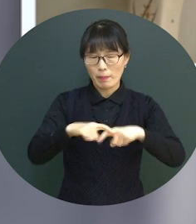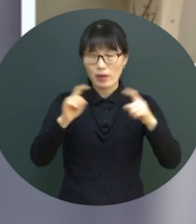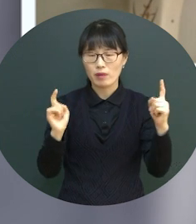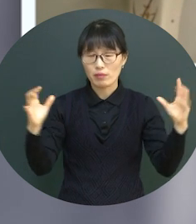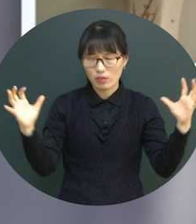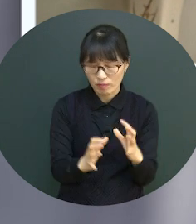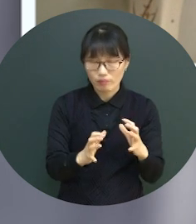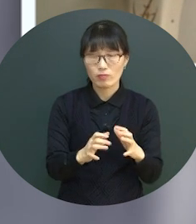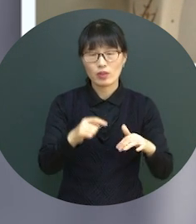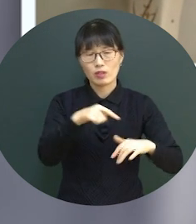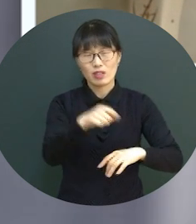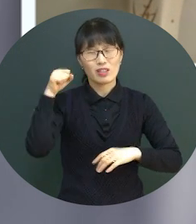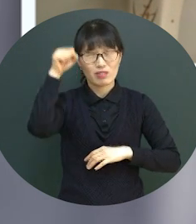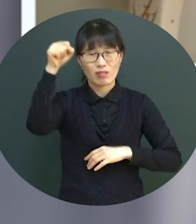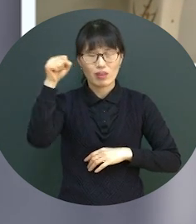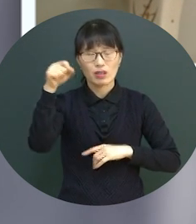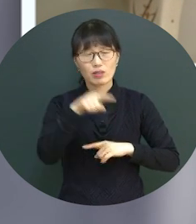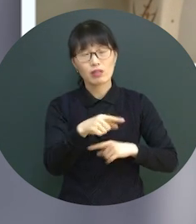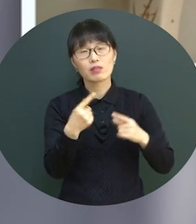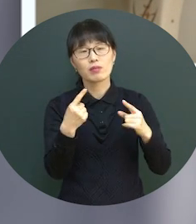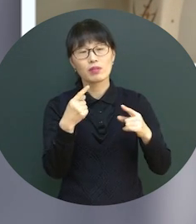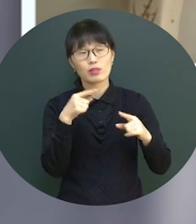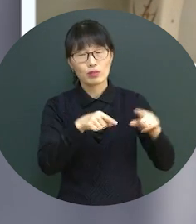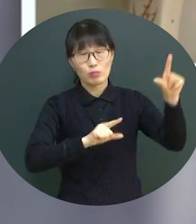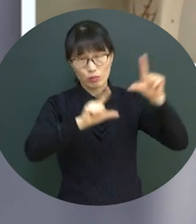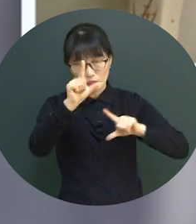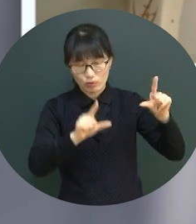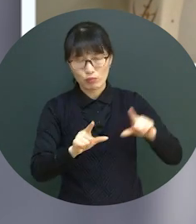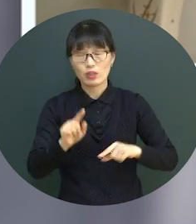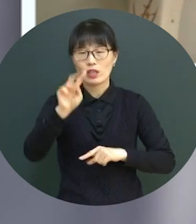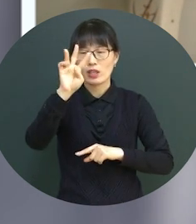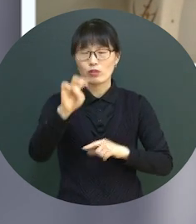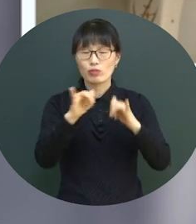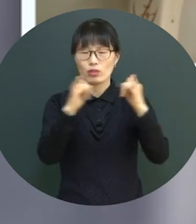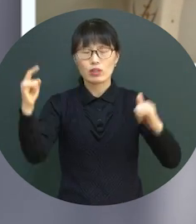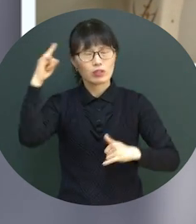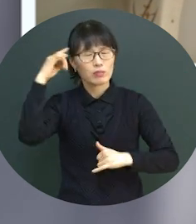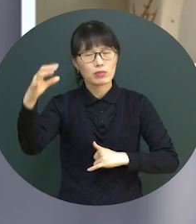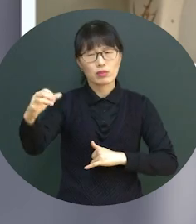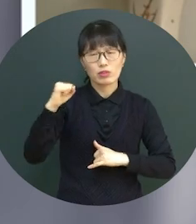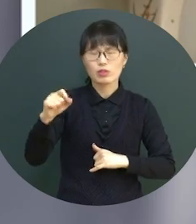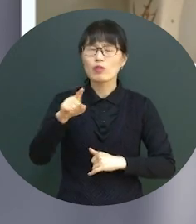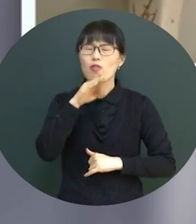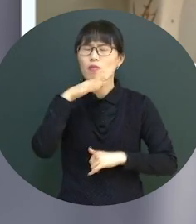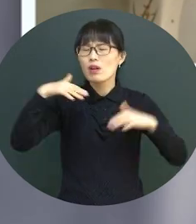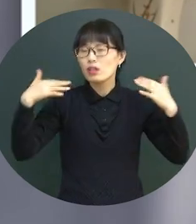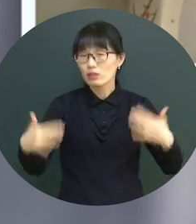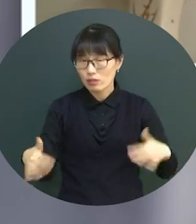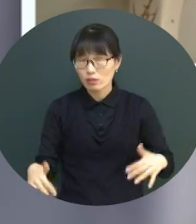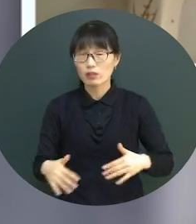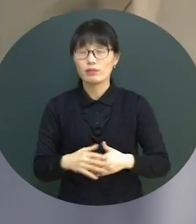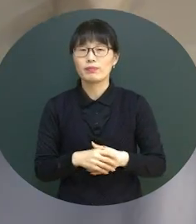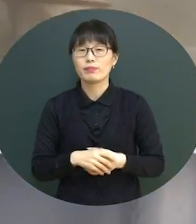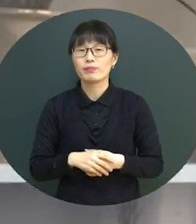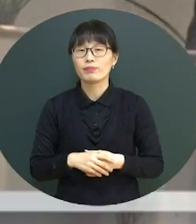질서를 지키며 저항했다는 점에서 그 시민의식을 높이 평가하고